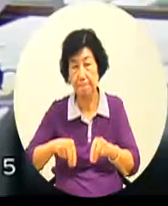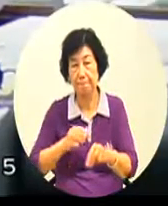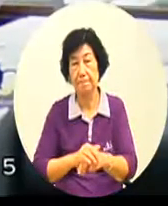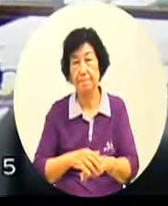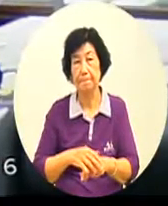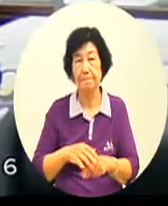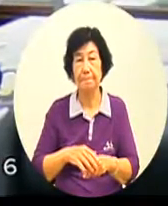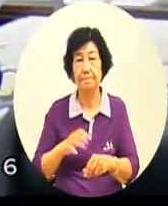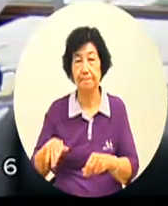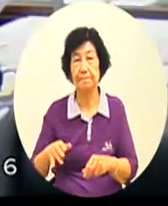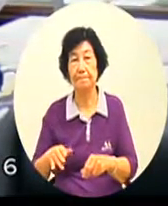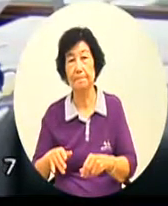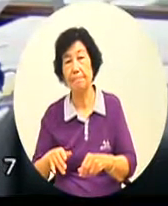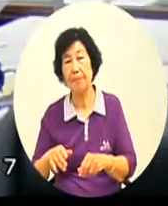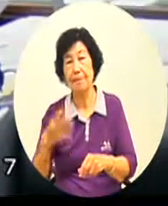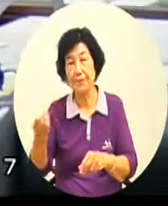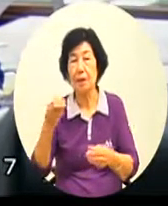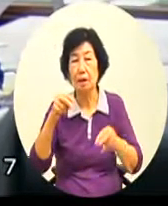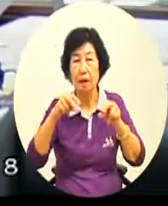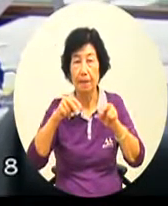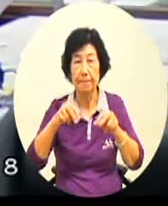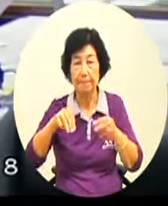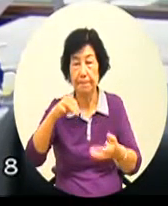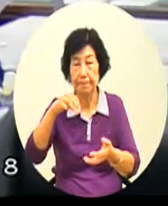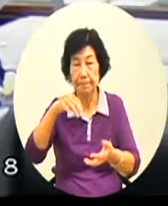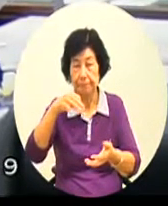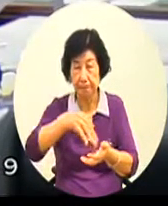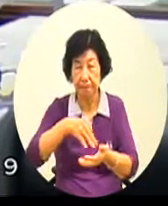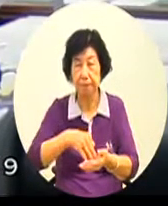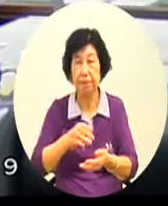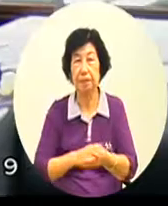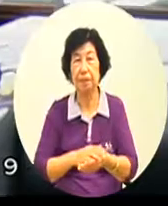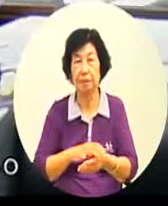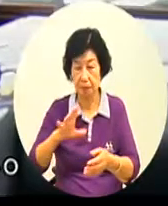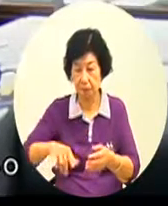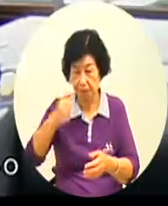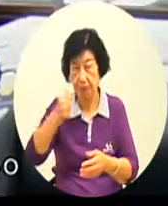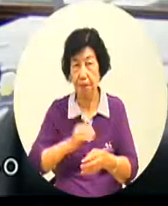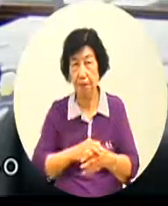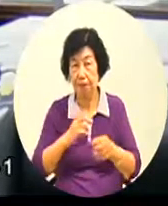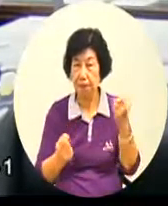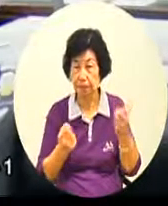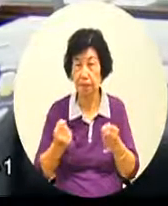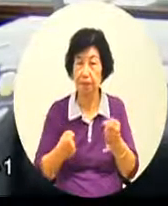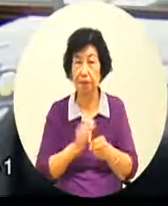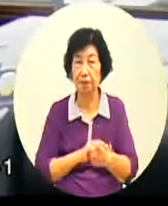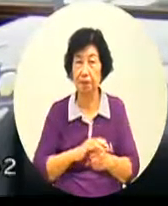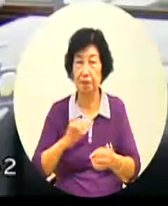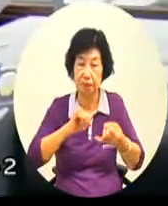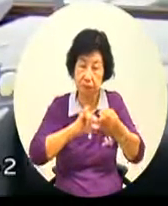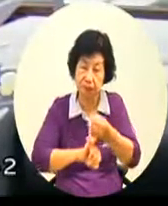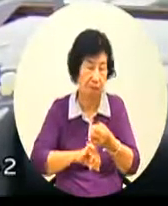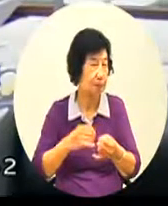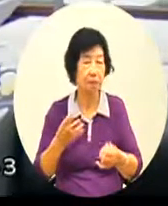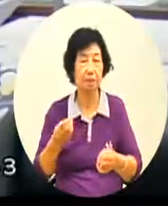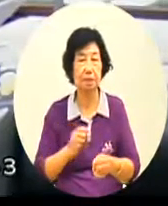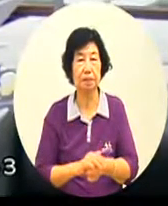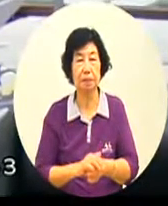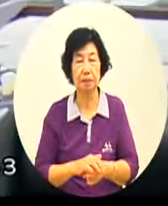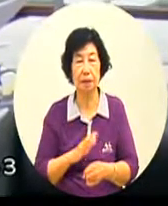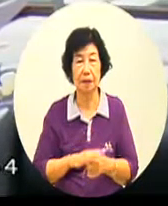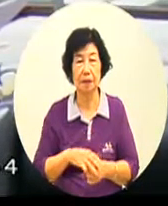呀、啊。您自己都没签吗？ 可是首长的驾驶 有签有约定再说，没有不要在这边硬掰资